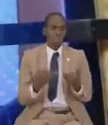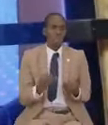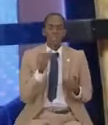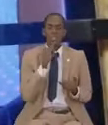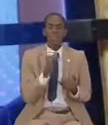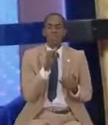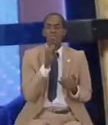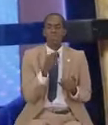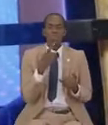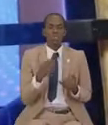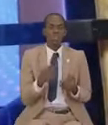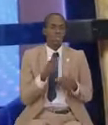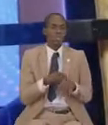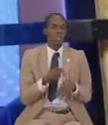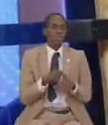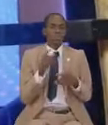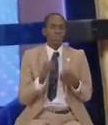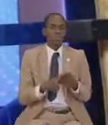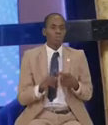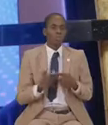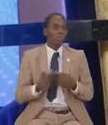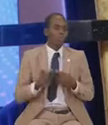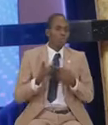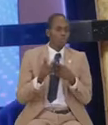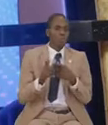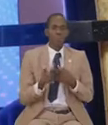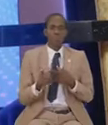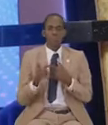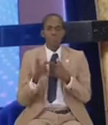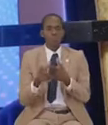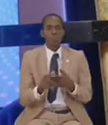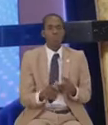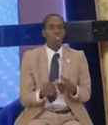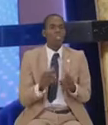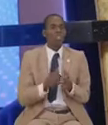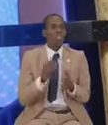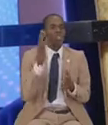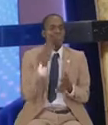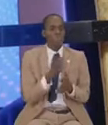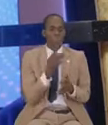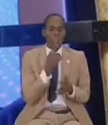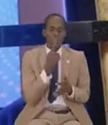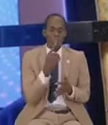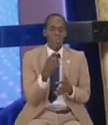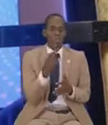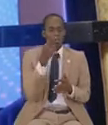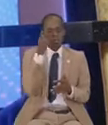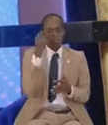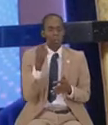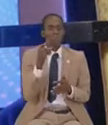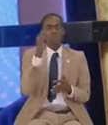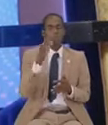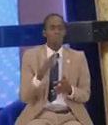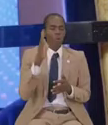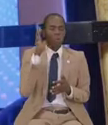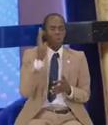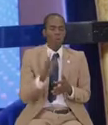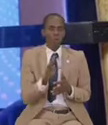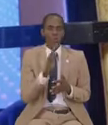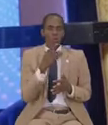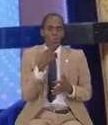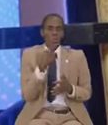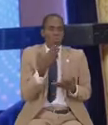courir il y a des gens qui continuent de courir courir courir cela va dire cela va vous parce que Dieu a dit pas de repos